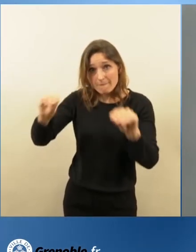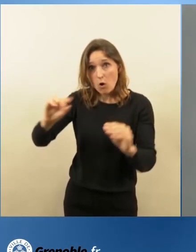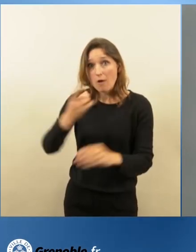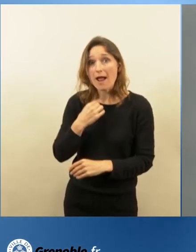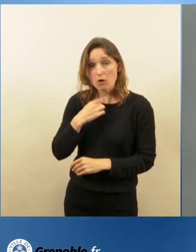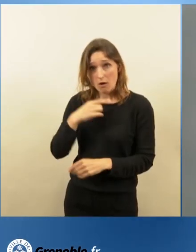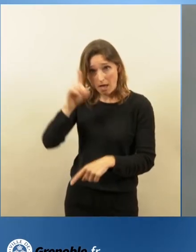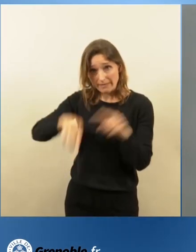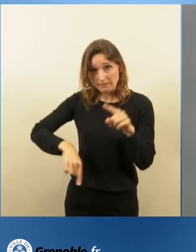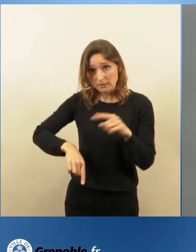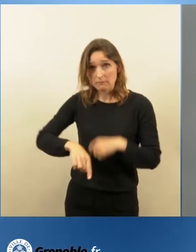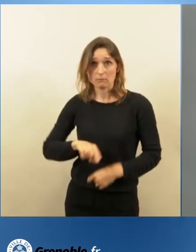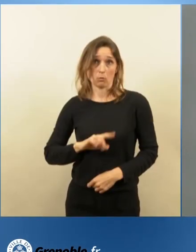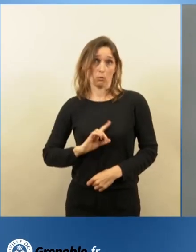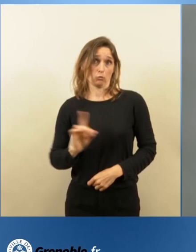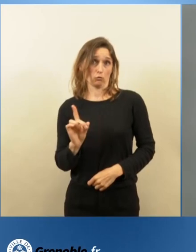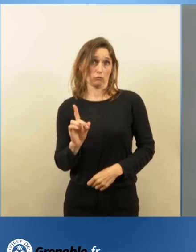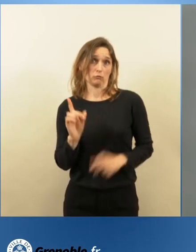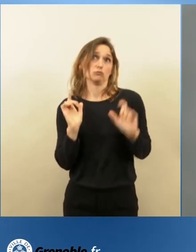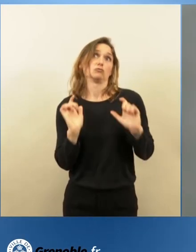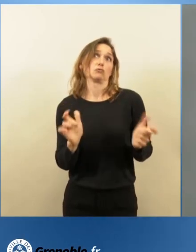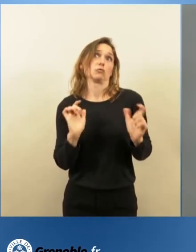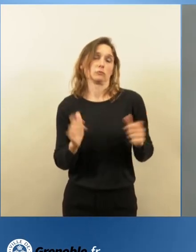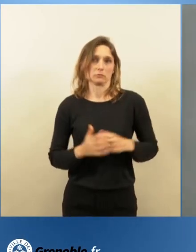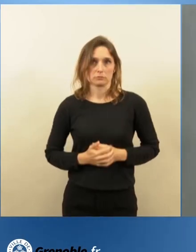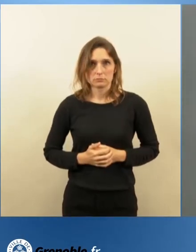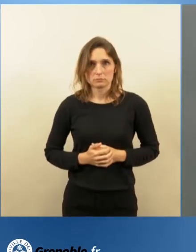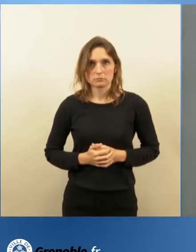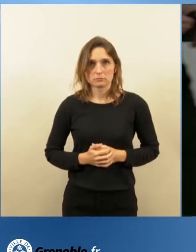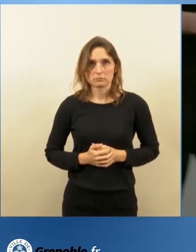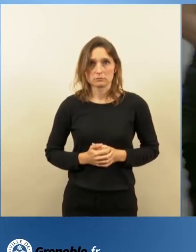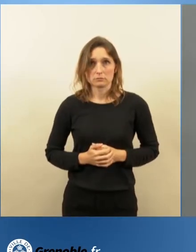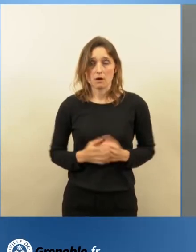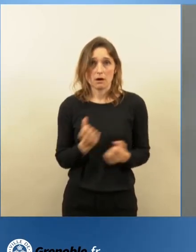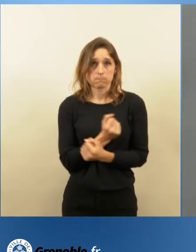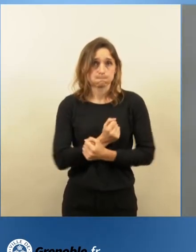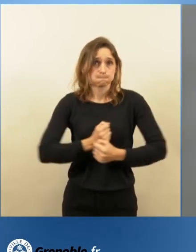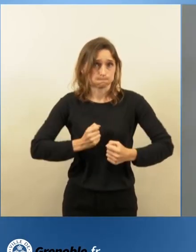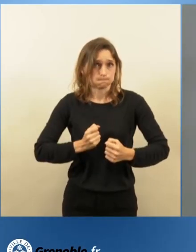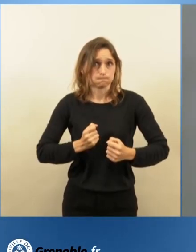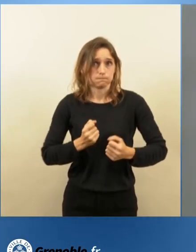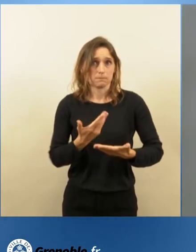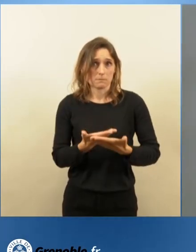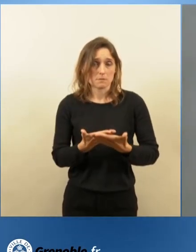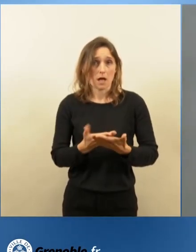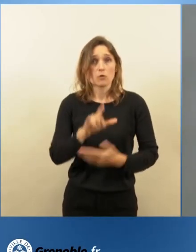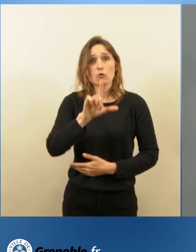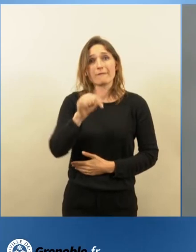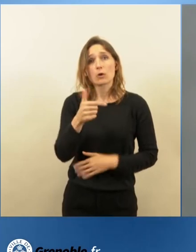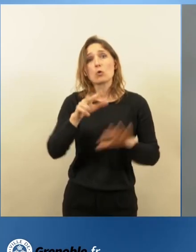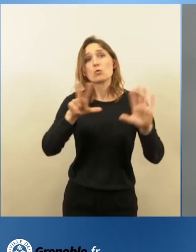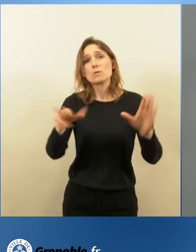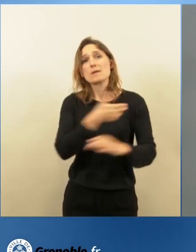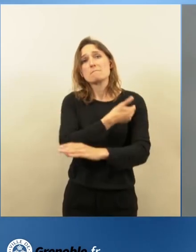il ne me semble pas et Dieu merci l'obésité 2,8 millions